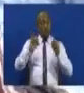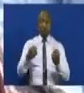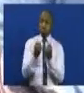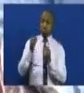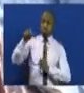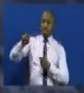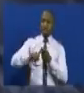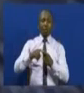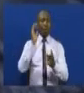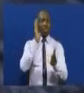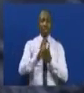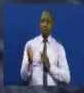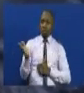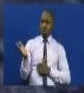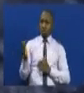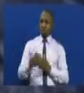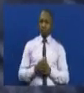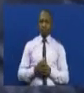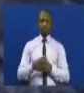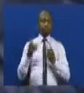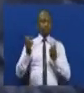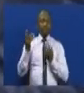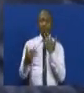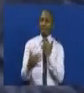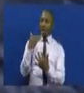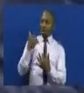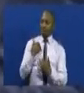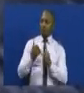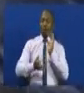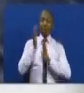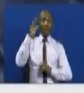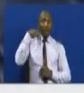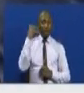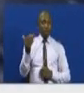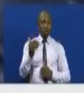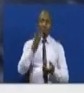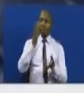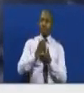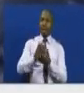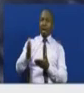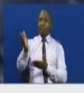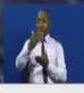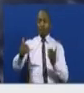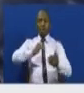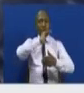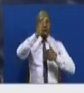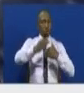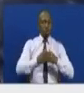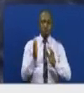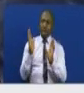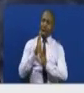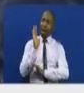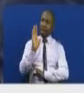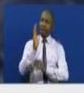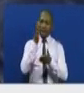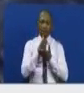Yaani itakuwa kituko. Kama ambavyo ameelekeza, tutachukua hatua kuanzia kesho kuhakikisha yale maeneo yanarudi katika hali yake ya kawaida,